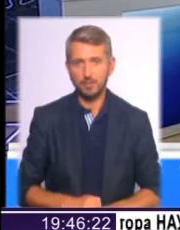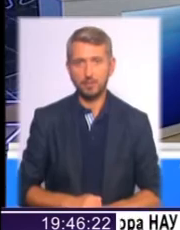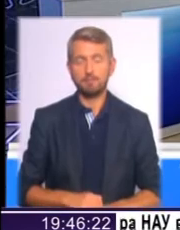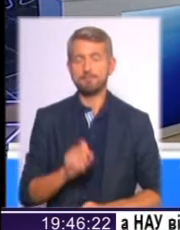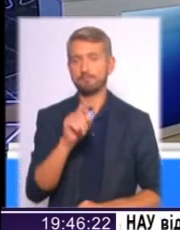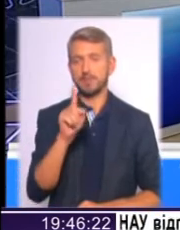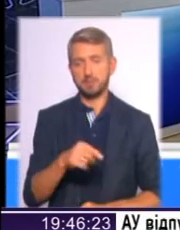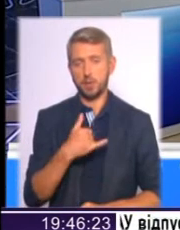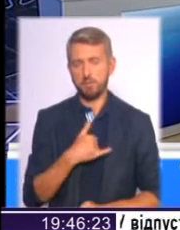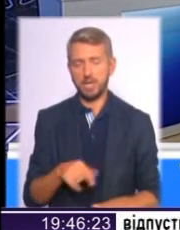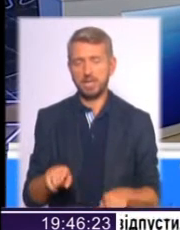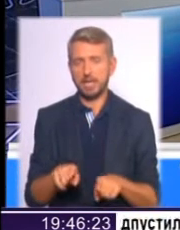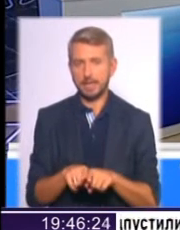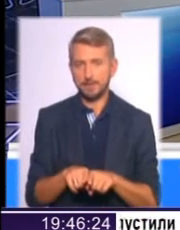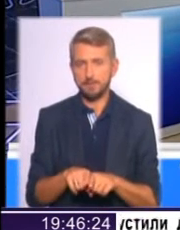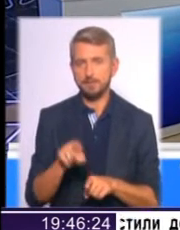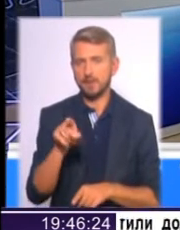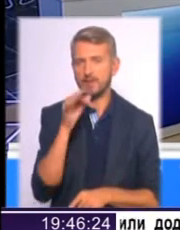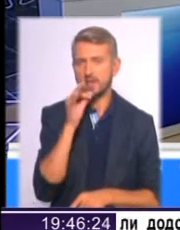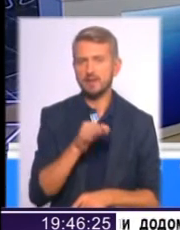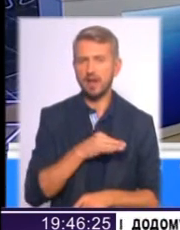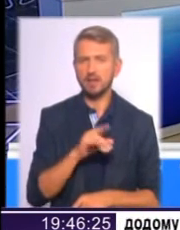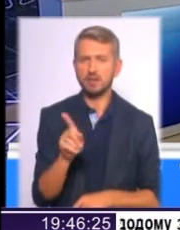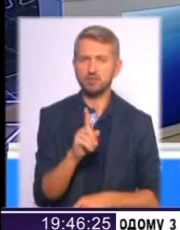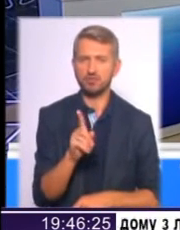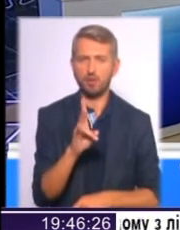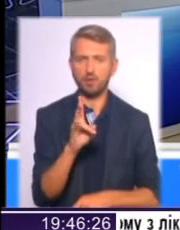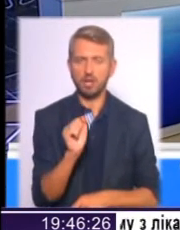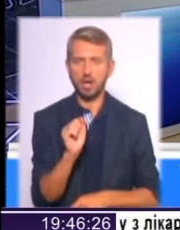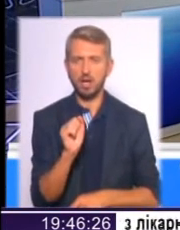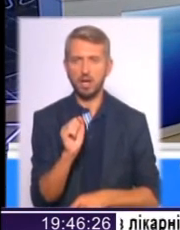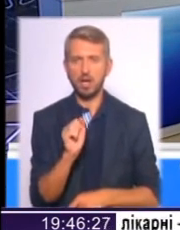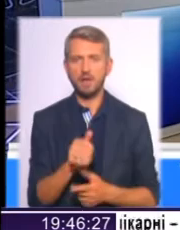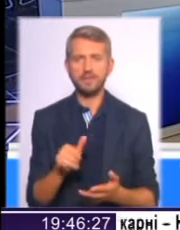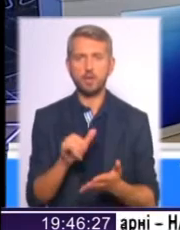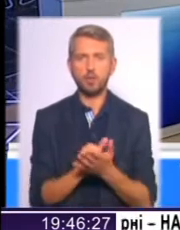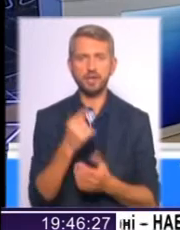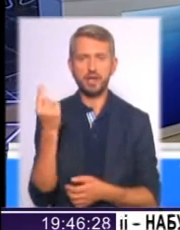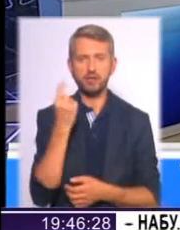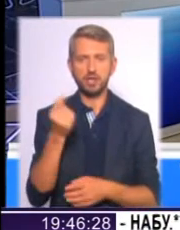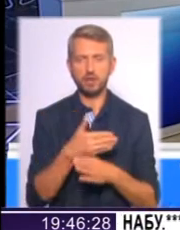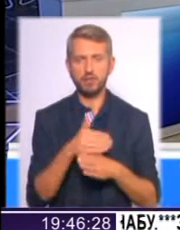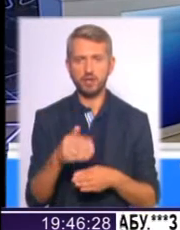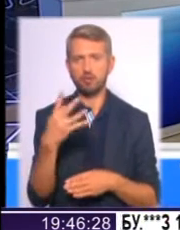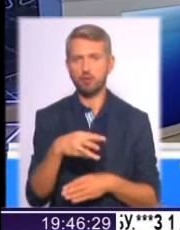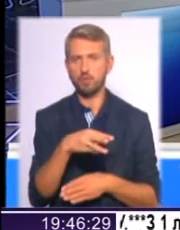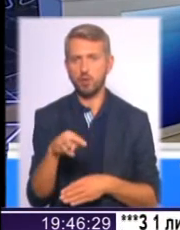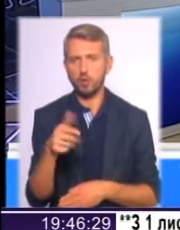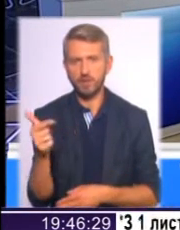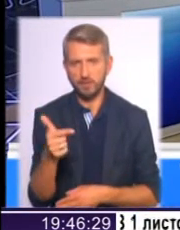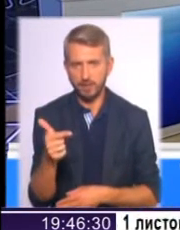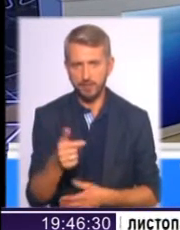Запитання у мене таке. Ви сказали, що на встановлення лічильників виділено 40 мільйонів